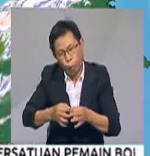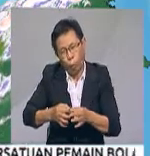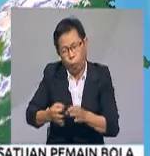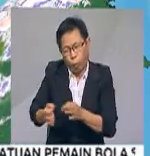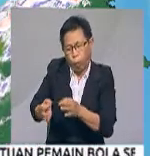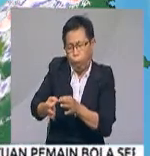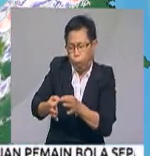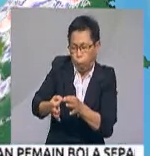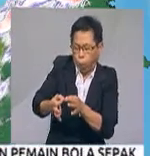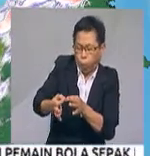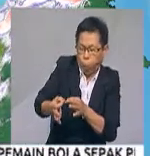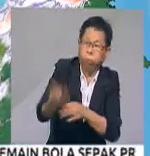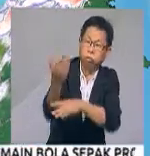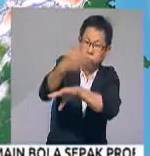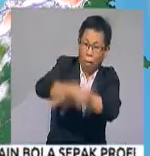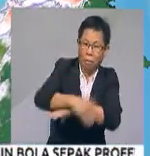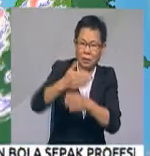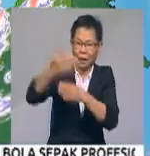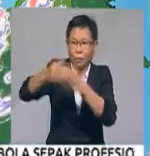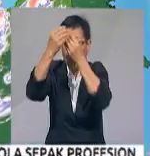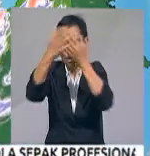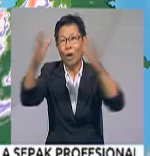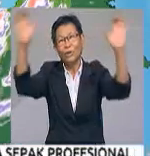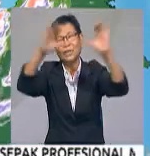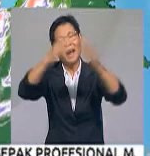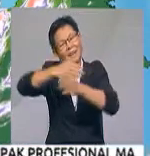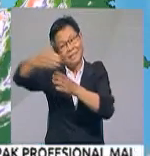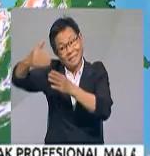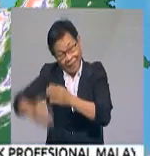lewat malam ini. Sekian dahulu info cuaca